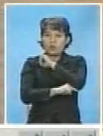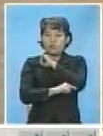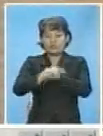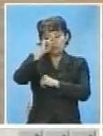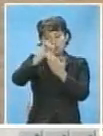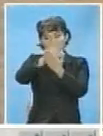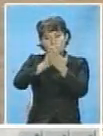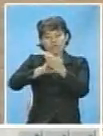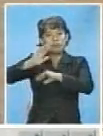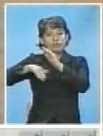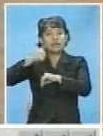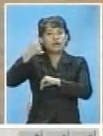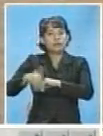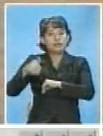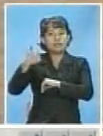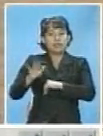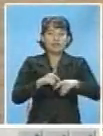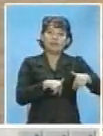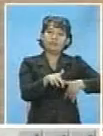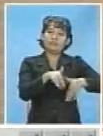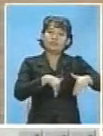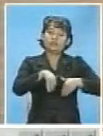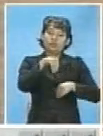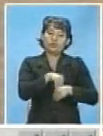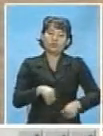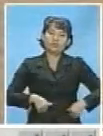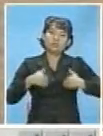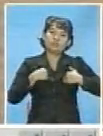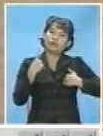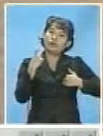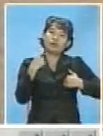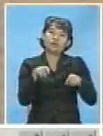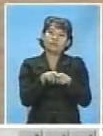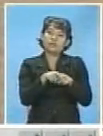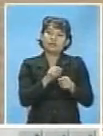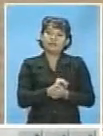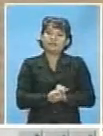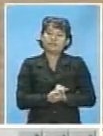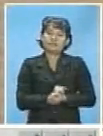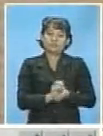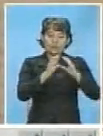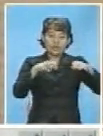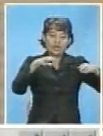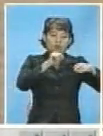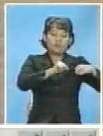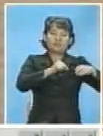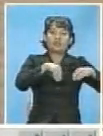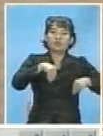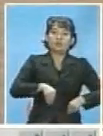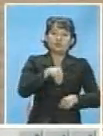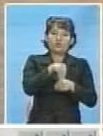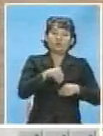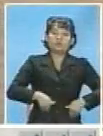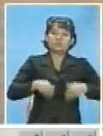ไม่มีทางรุ่งเรืองประชาชนไม่มีทางกินดีอยู่ดีทั่วหน้าจะกินดีอยู่ดีเฉพาะคนบางกลุ่มเราจะไปค้าข